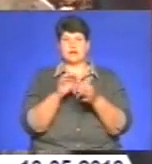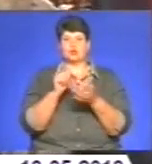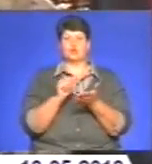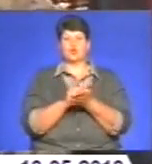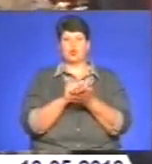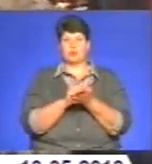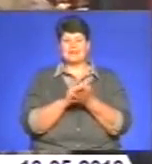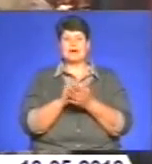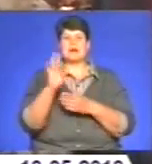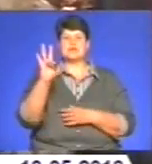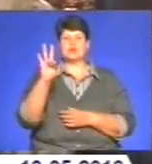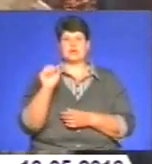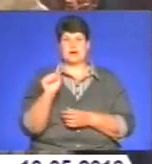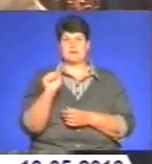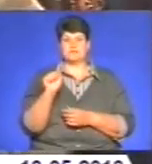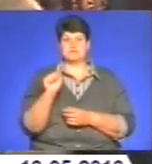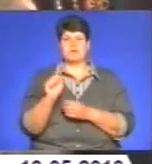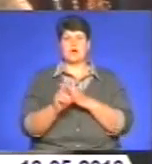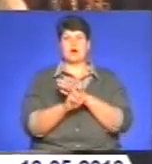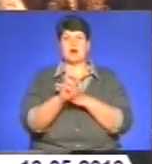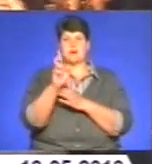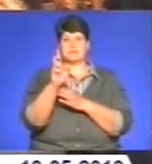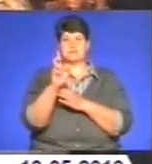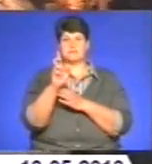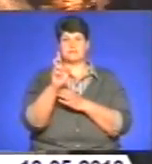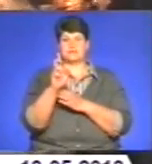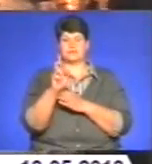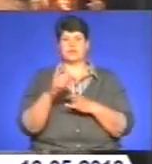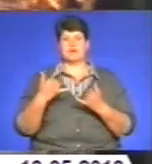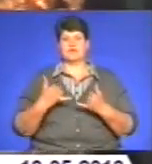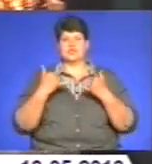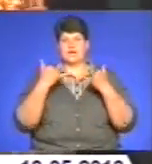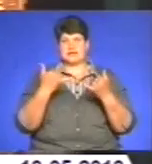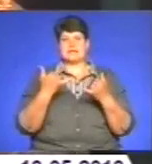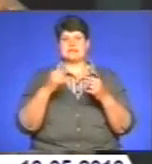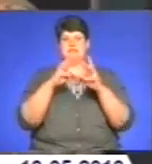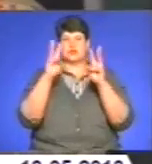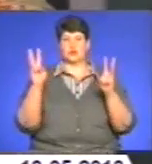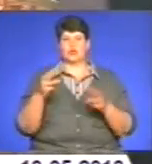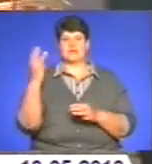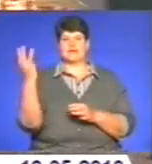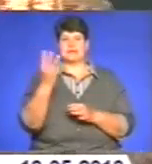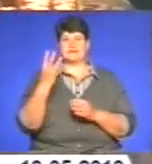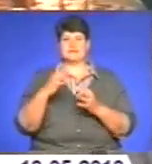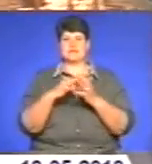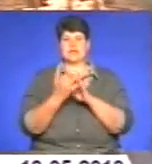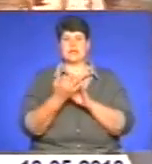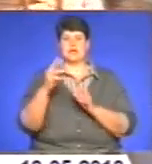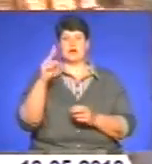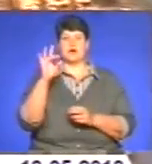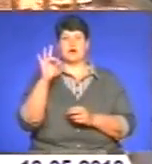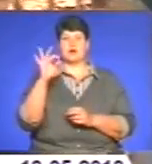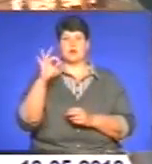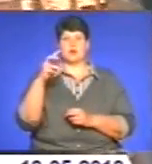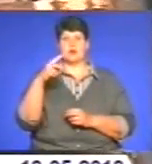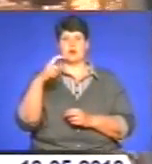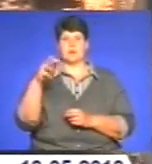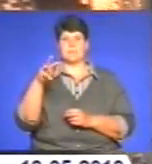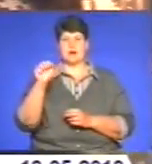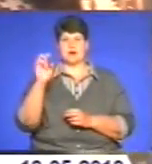на храм в честь Святої Трійці в селі Рохманів Шумського